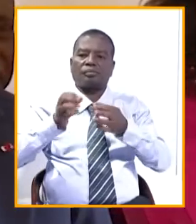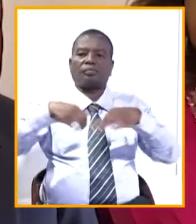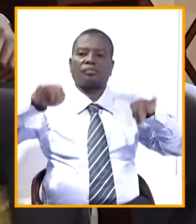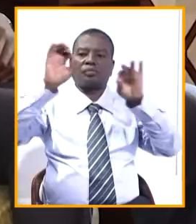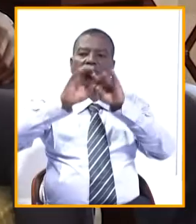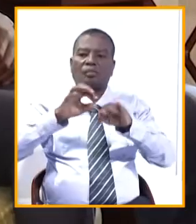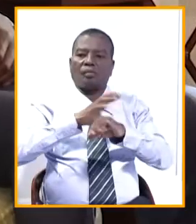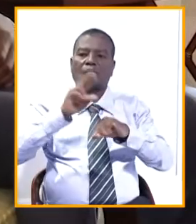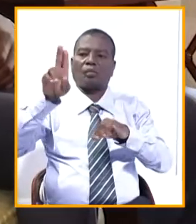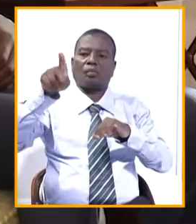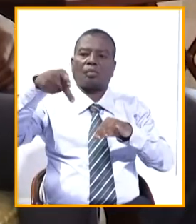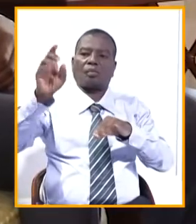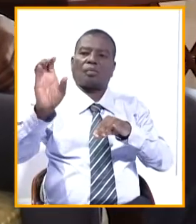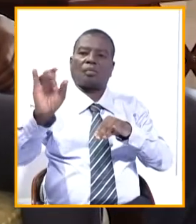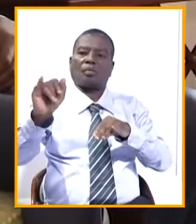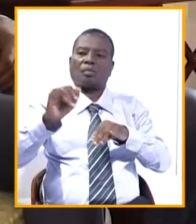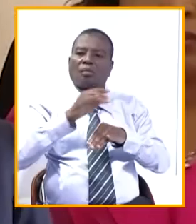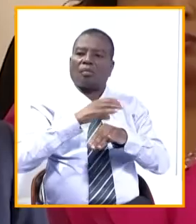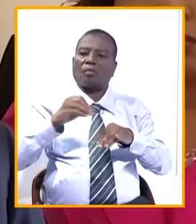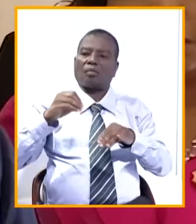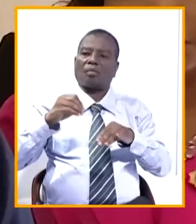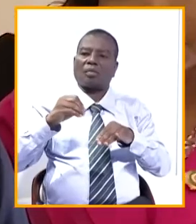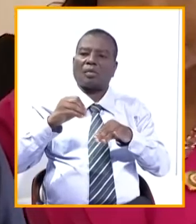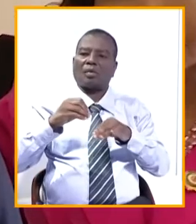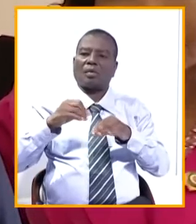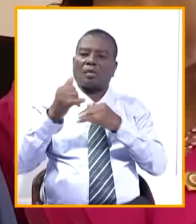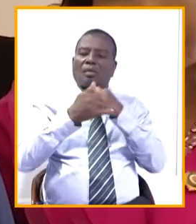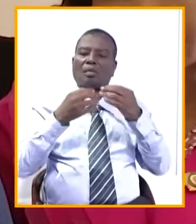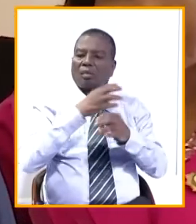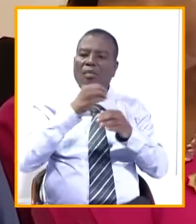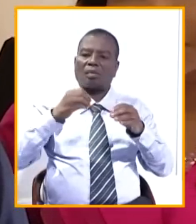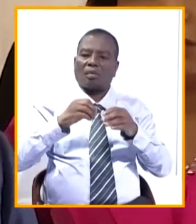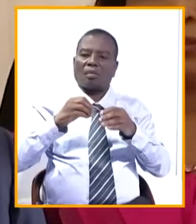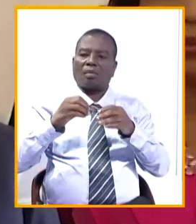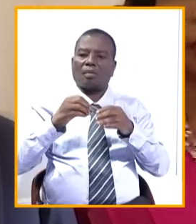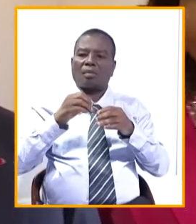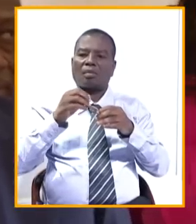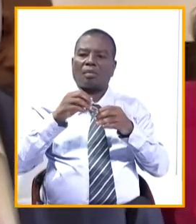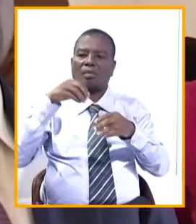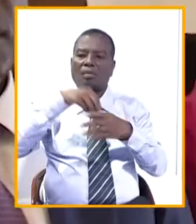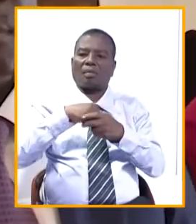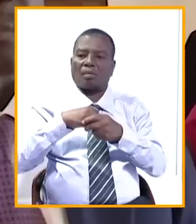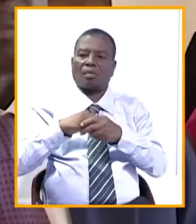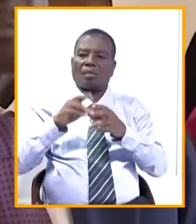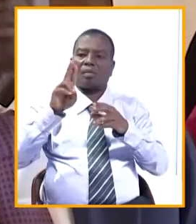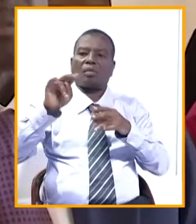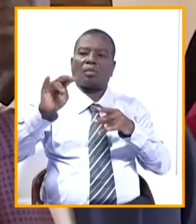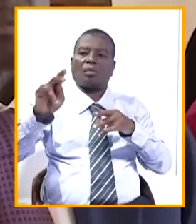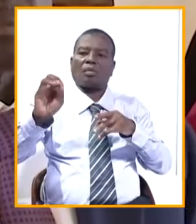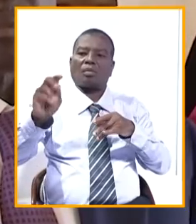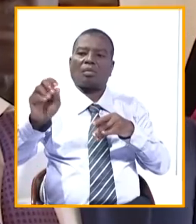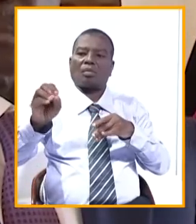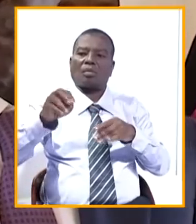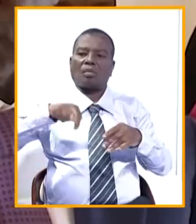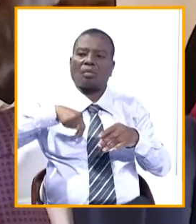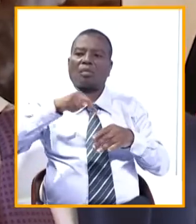organisation, l'UPCI, la position des pays africains et surtout sous-régionale au sein de l'UEMOA. Et donc nous